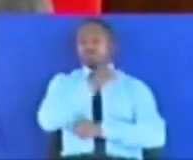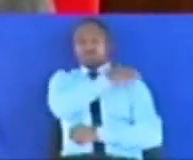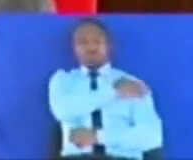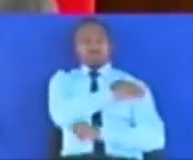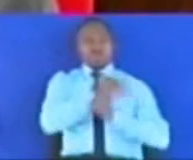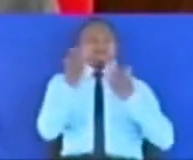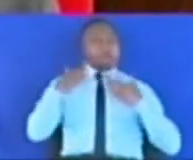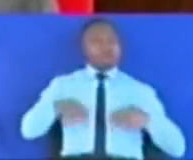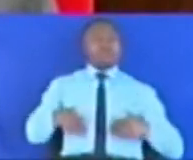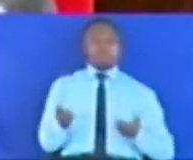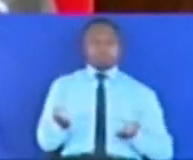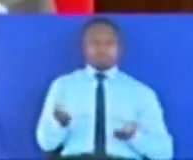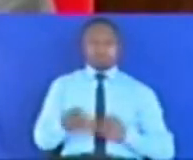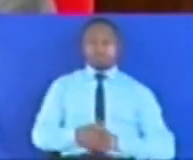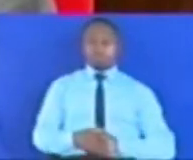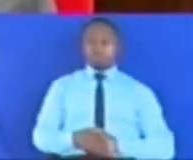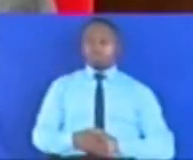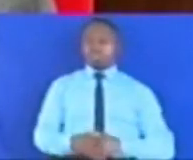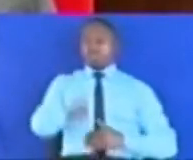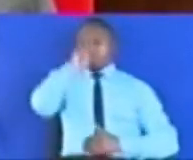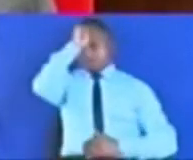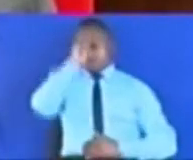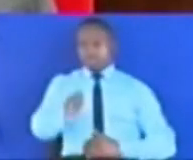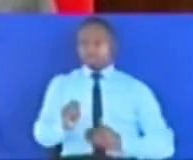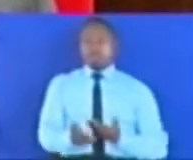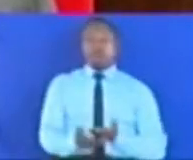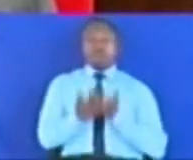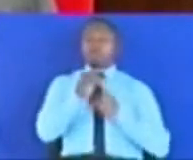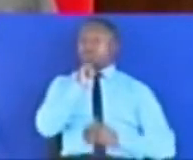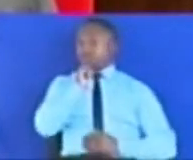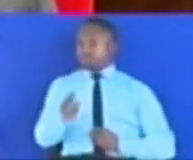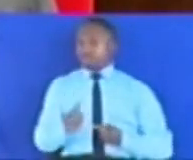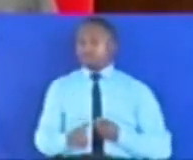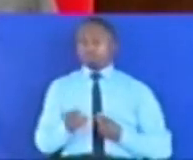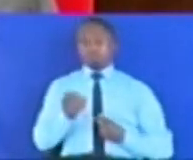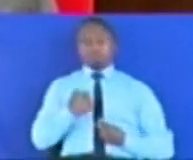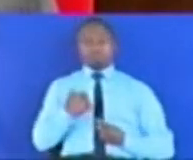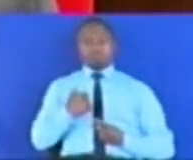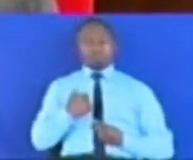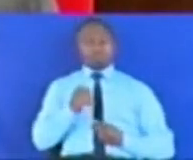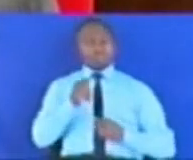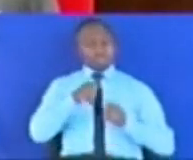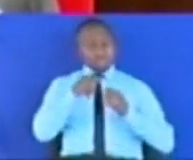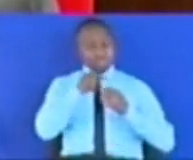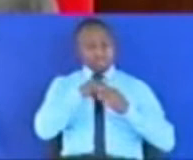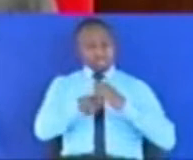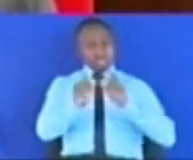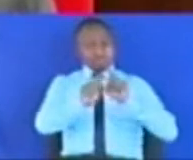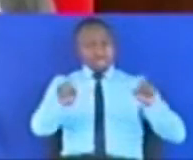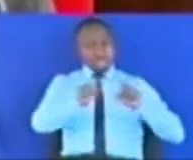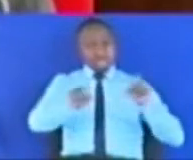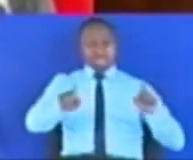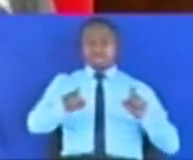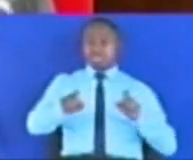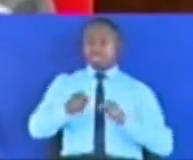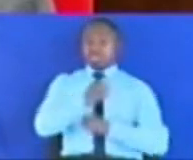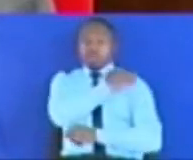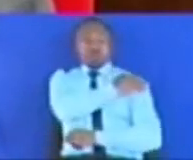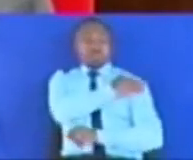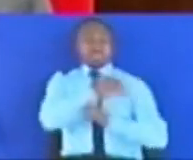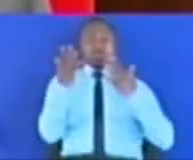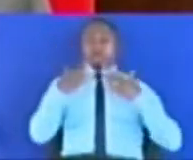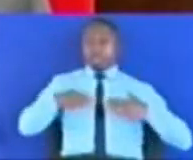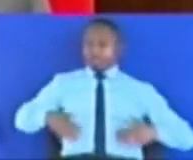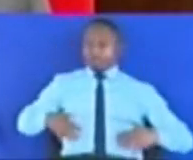ya afya. Mheshimiwa naibu spika, ninakuja katika kipengele cha watumishi wa